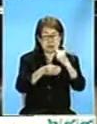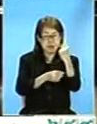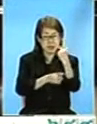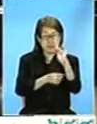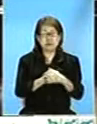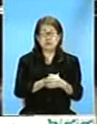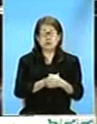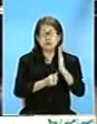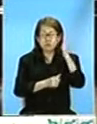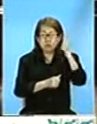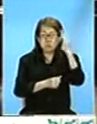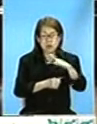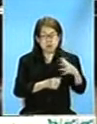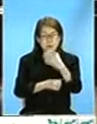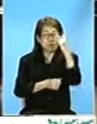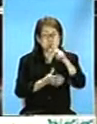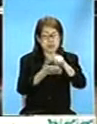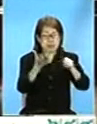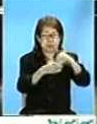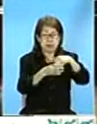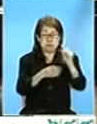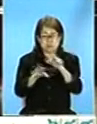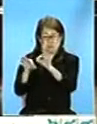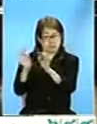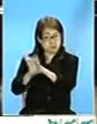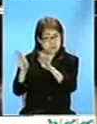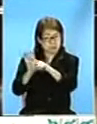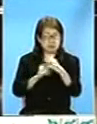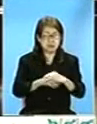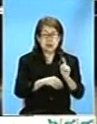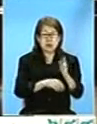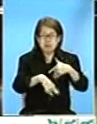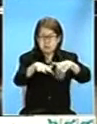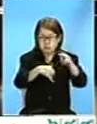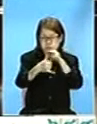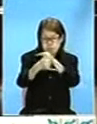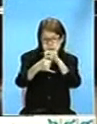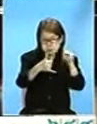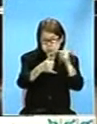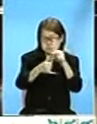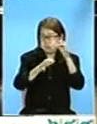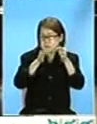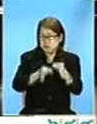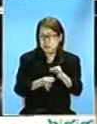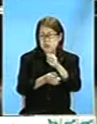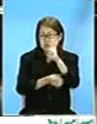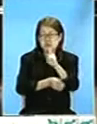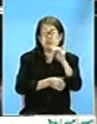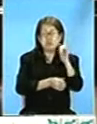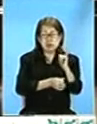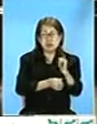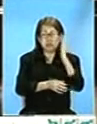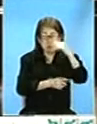ไงนะครับถึงวาระที่จะต้องเลือกใหม่ประชาชนจะเป็นคนตัดสินนะครับ